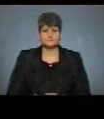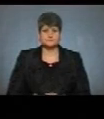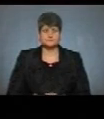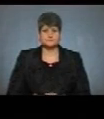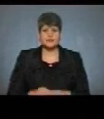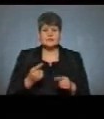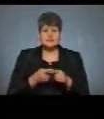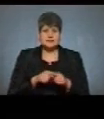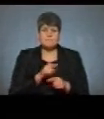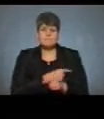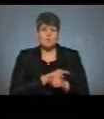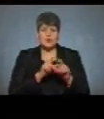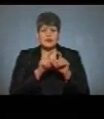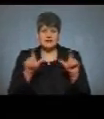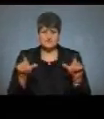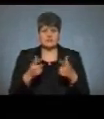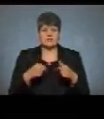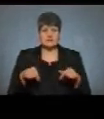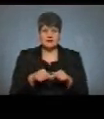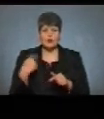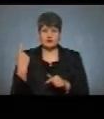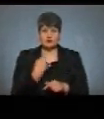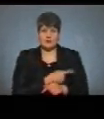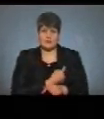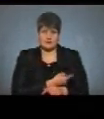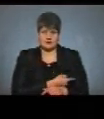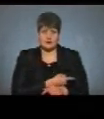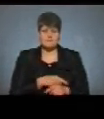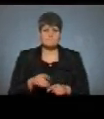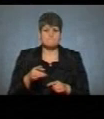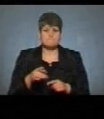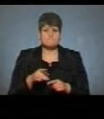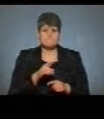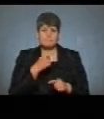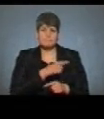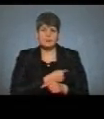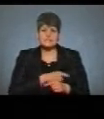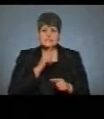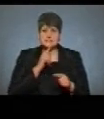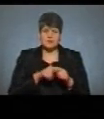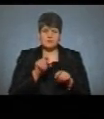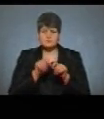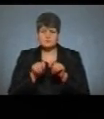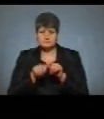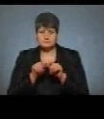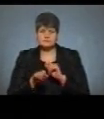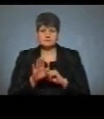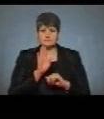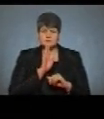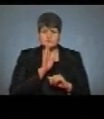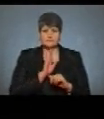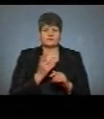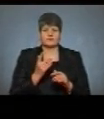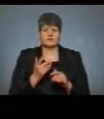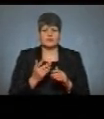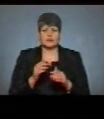Це поліклінічне відділення обласної дитячої лікарні. Медсестра Віта Целюх обстежує Богдану Ксьонджик імпедантним